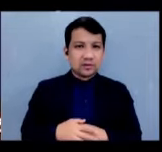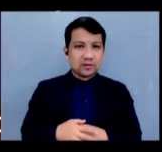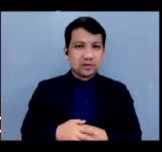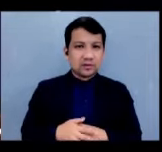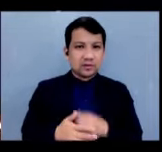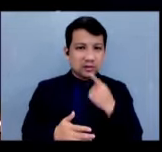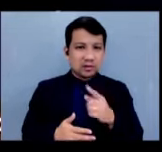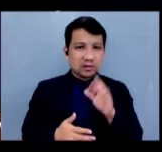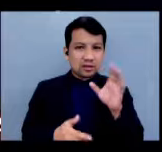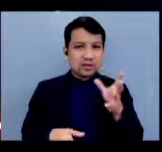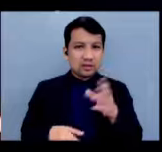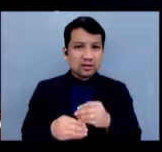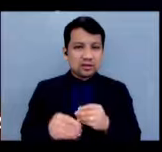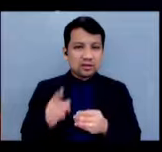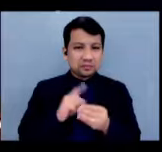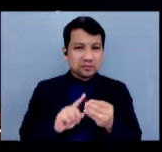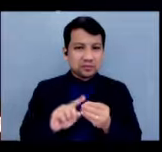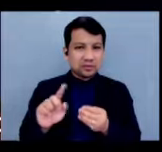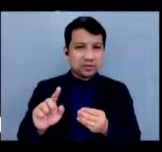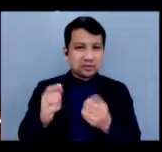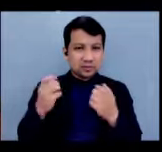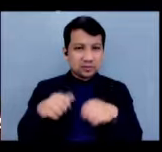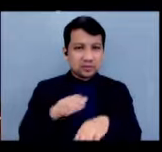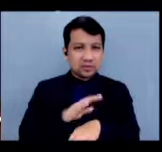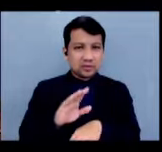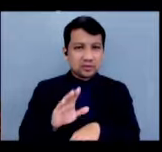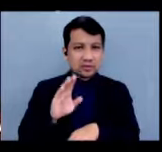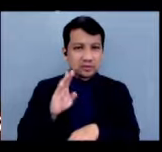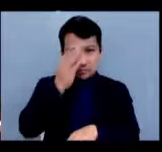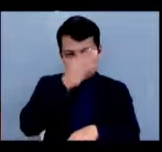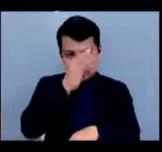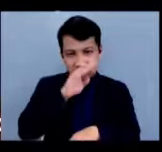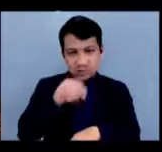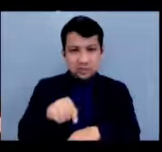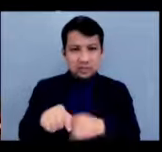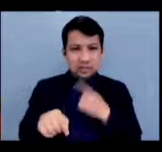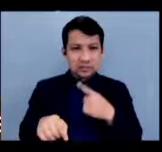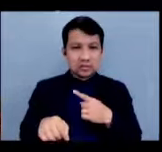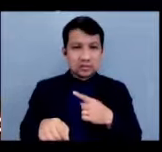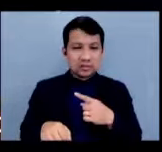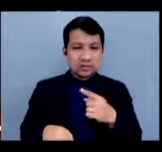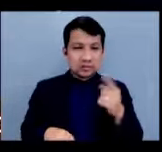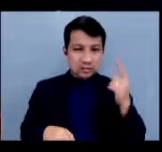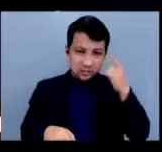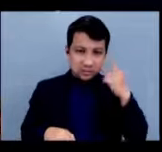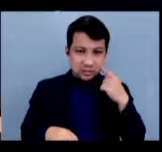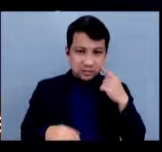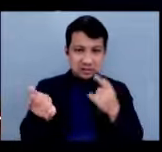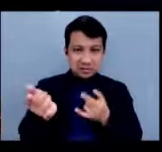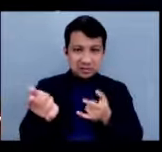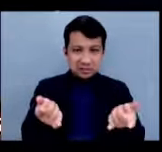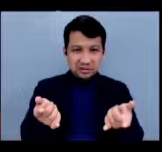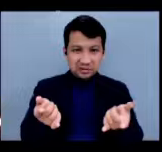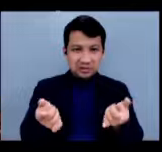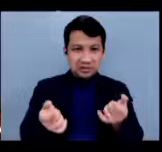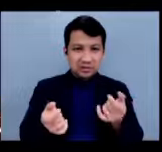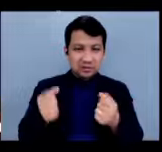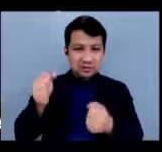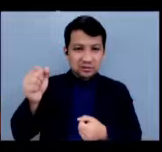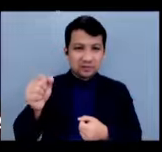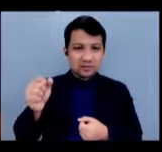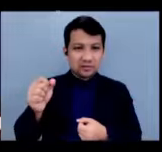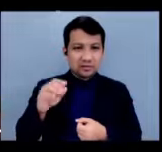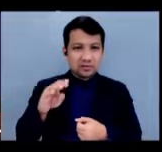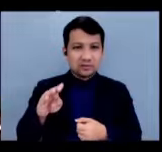ang kumembot sa isang event sa Bicol. Pati si Elvis Presley, Spider-Man, Super Mario, Bumblebee